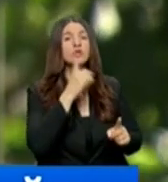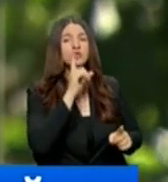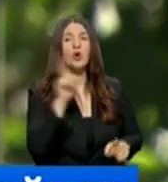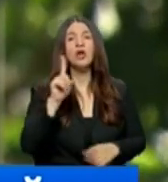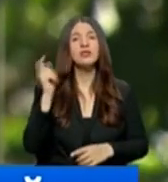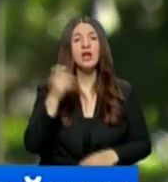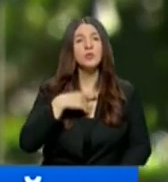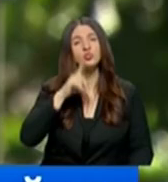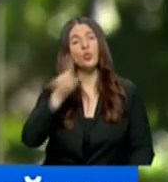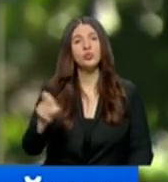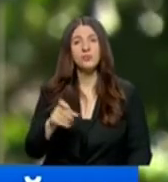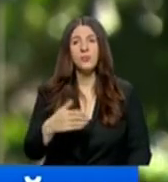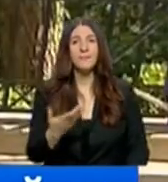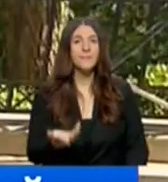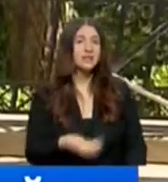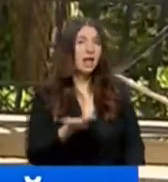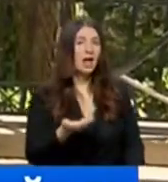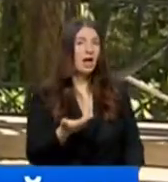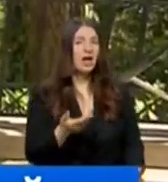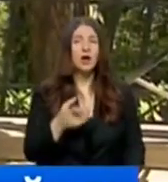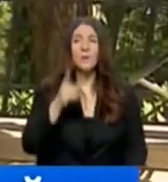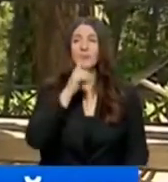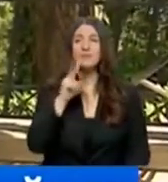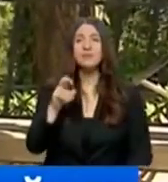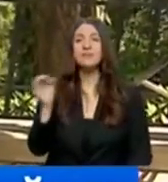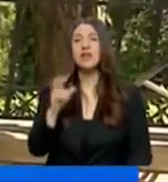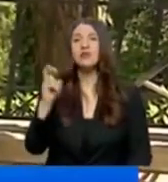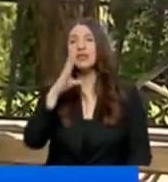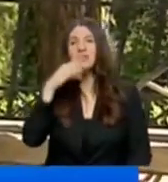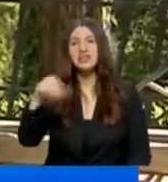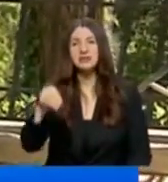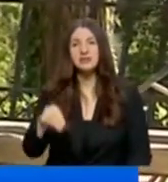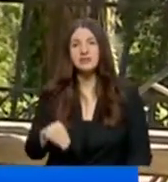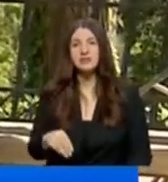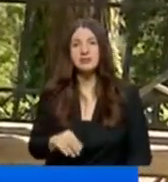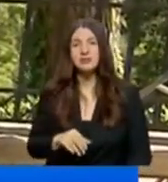soru sordum. Mesela? 128 milyar doları kime sattın?